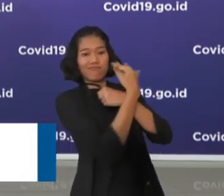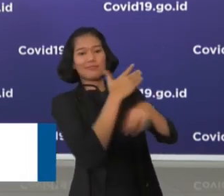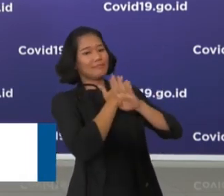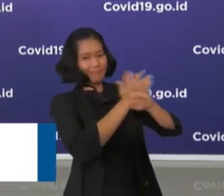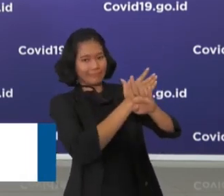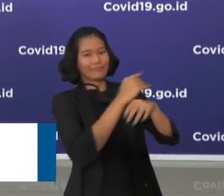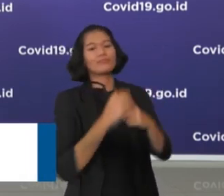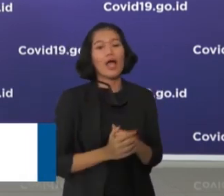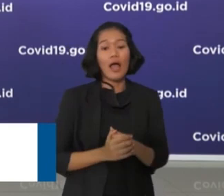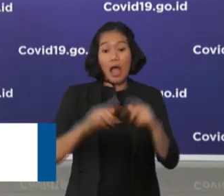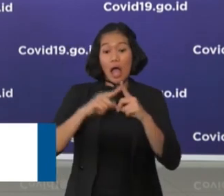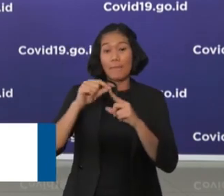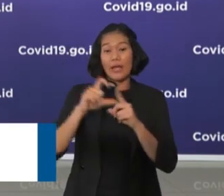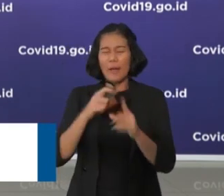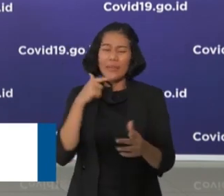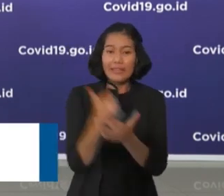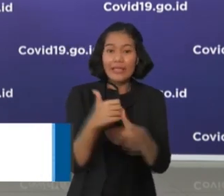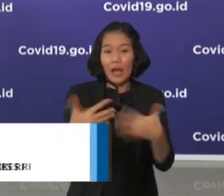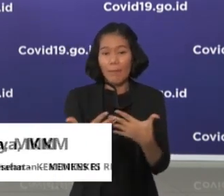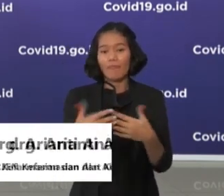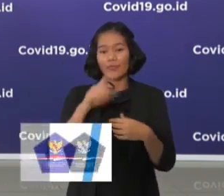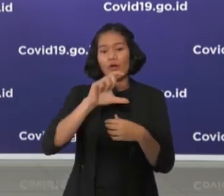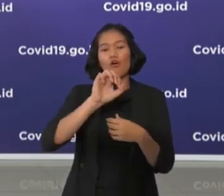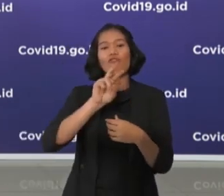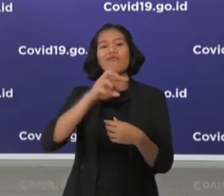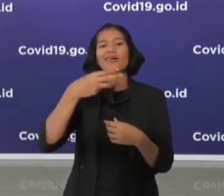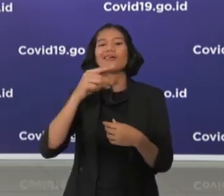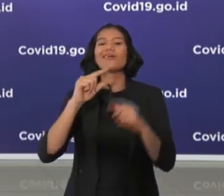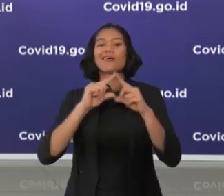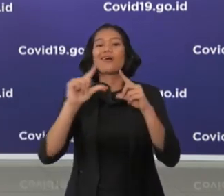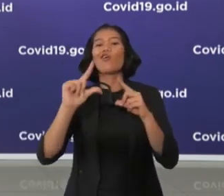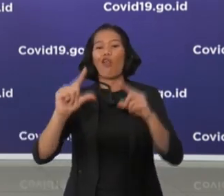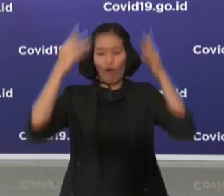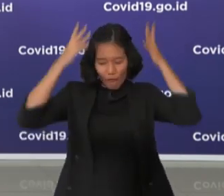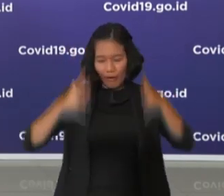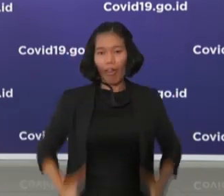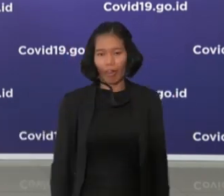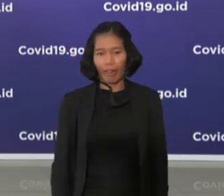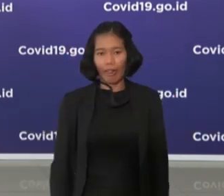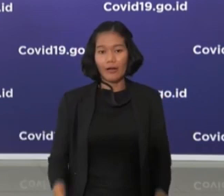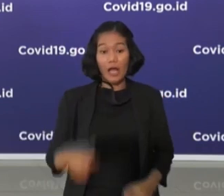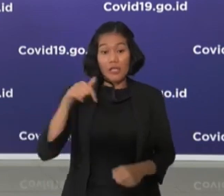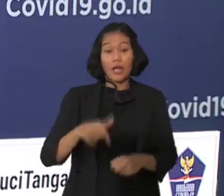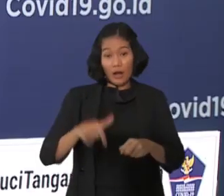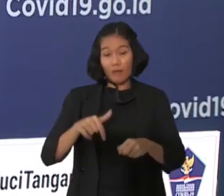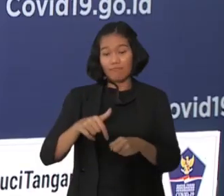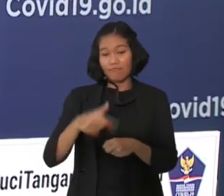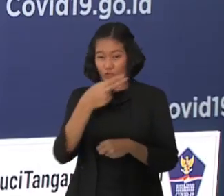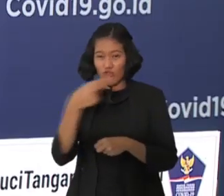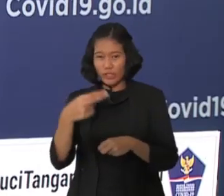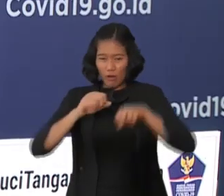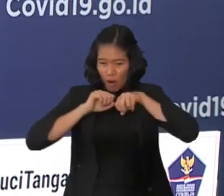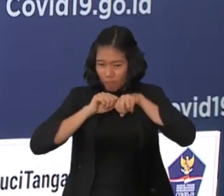penting dari APBD adalah coverall ada berbagai macam coverall yang sekarang beredar di